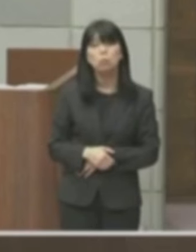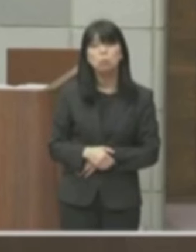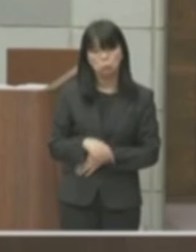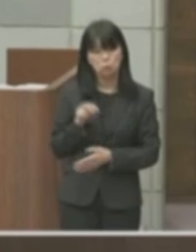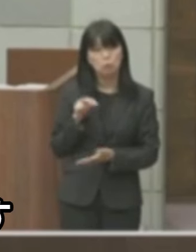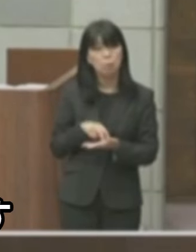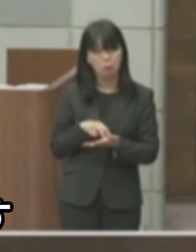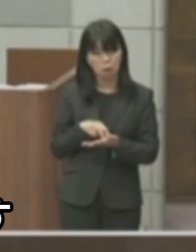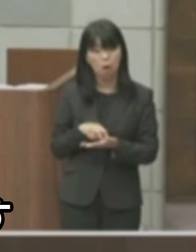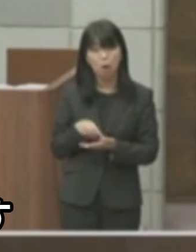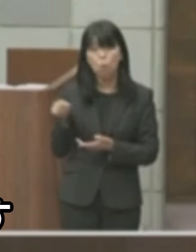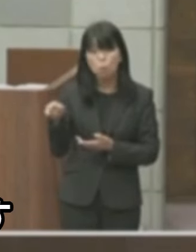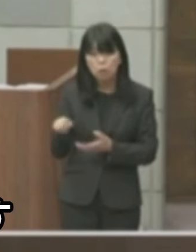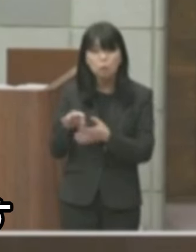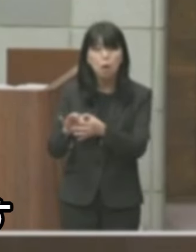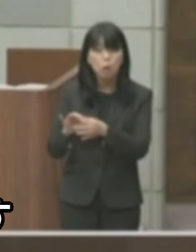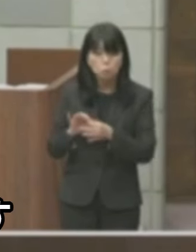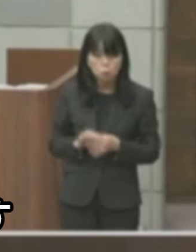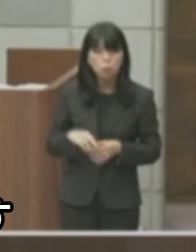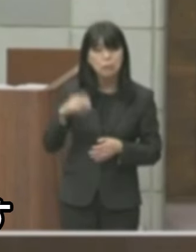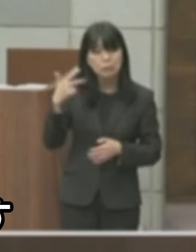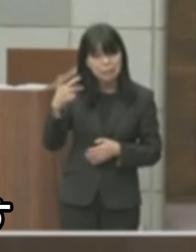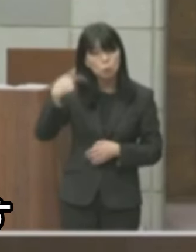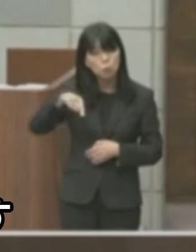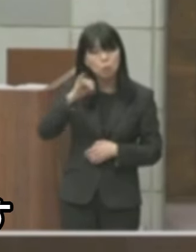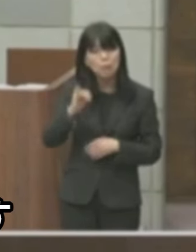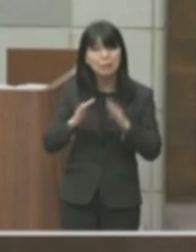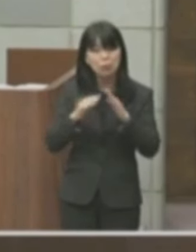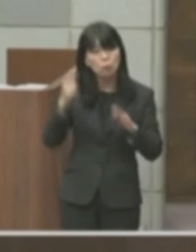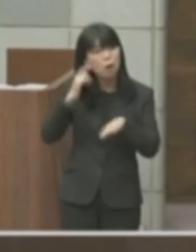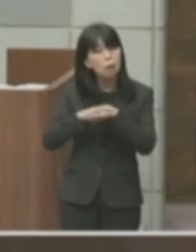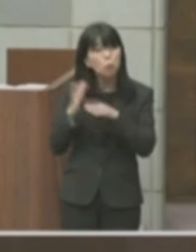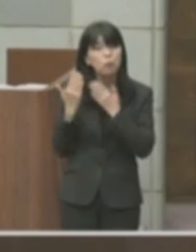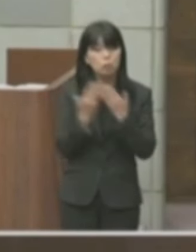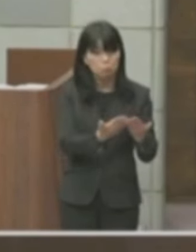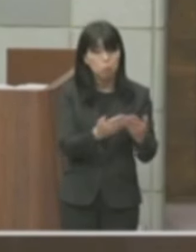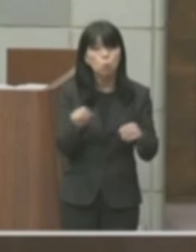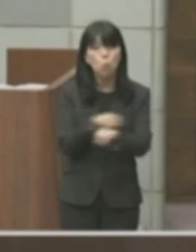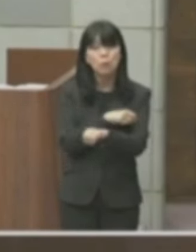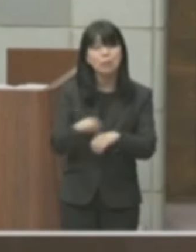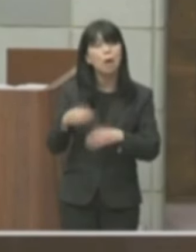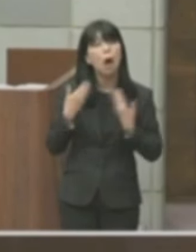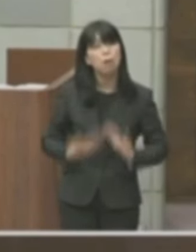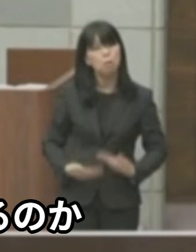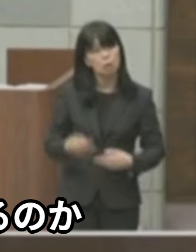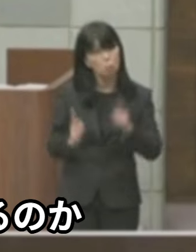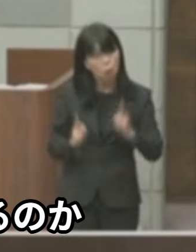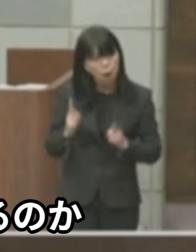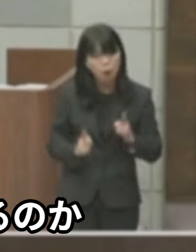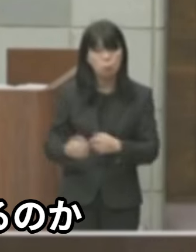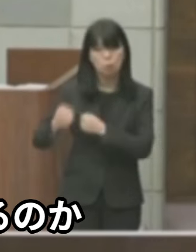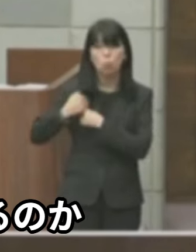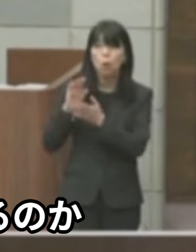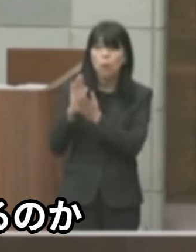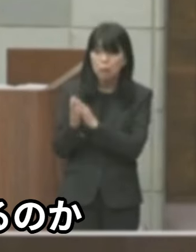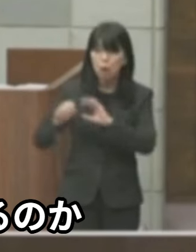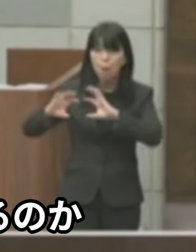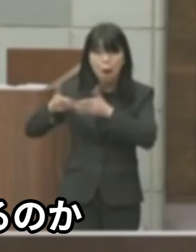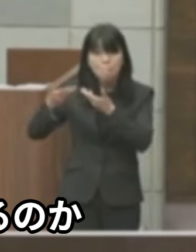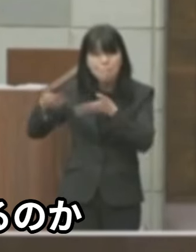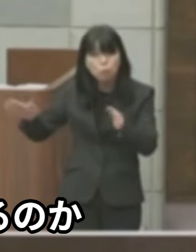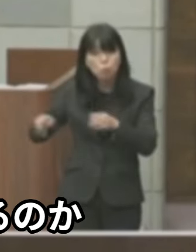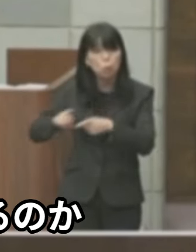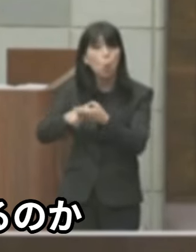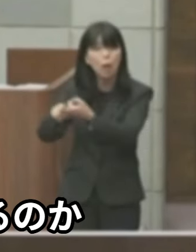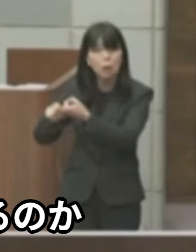の立場から、本件にかかる市教委の認識を問います。特に安全性については、兵庫県や万博協会から